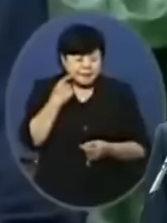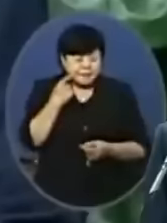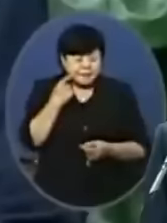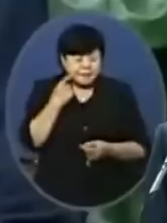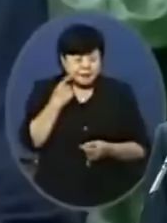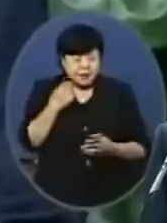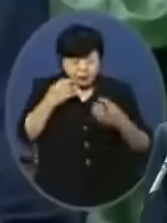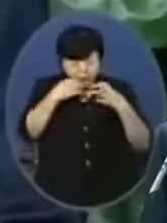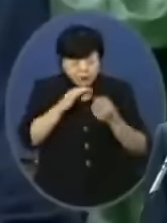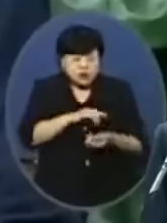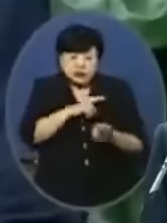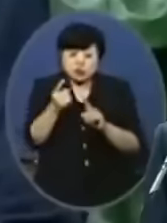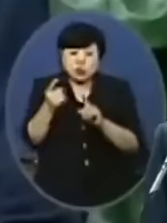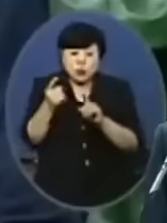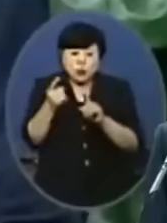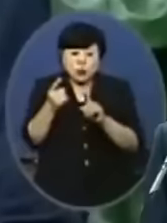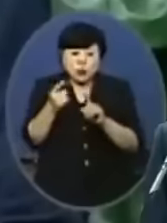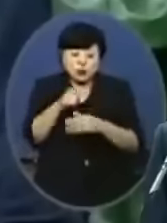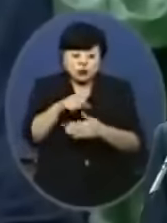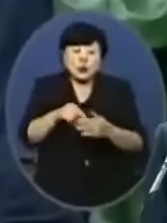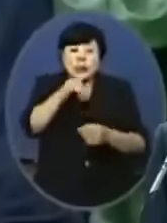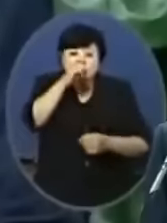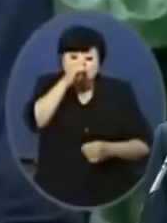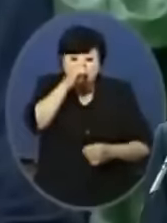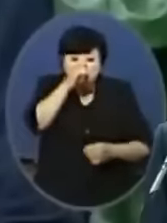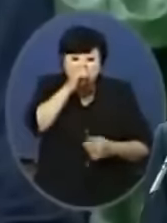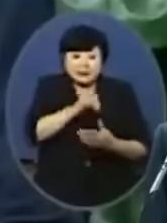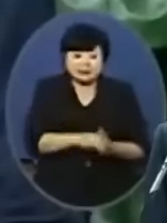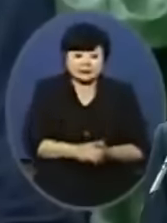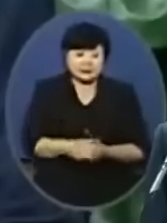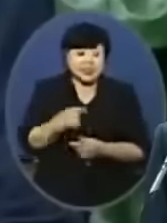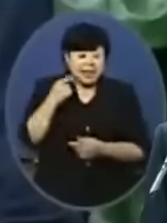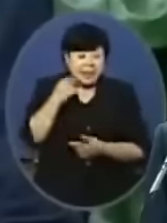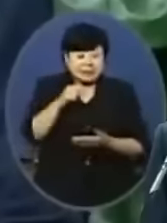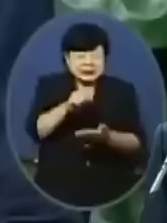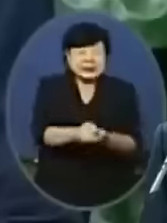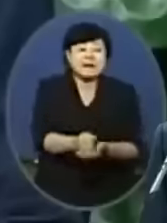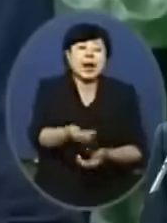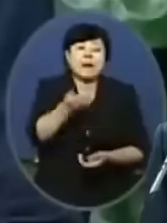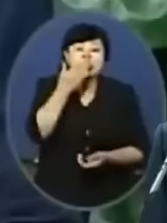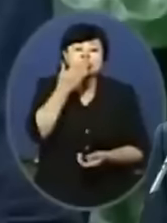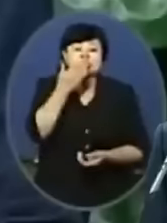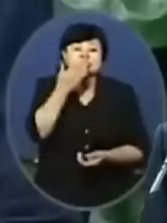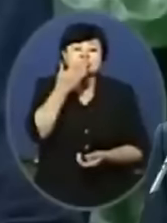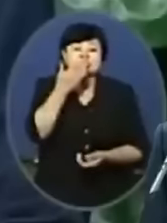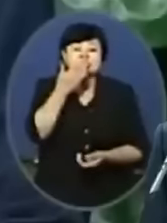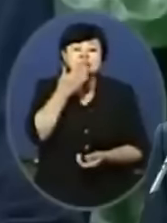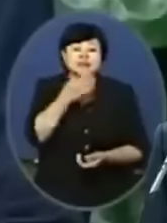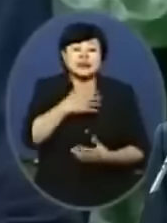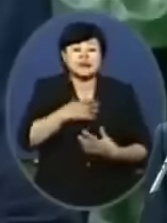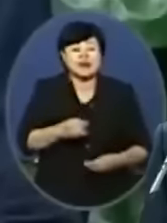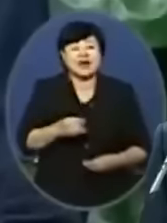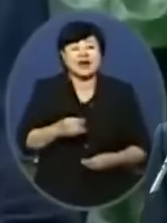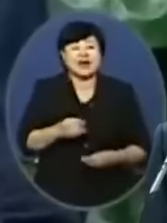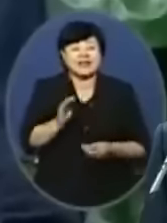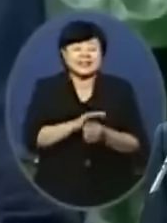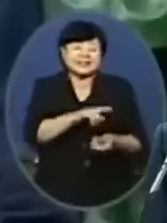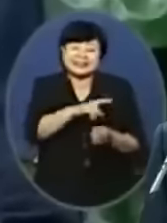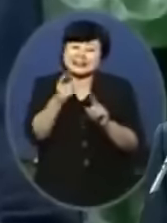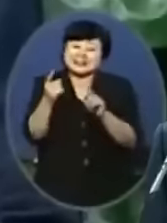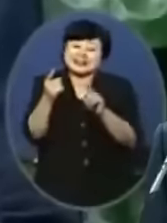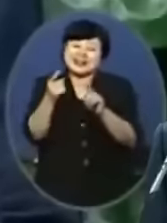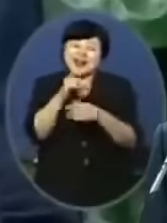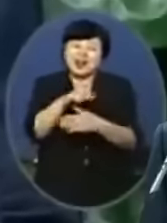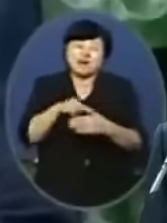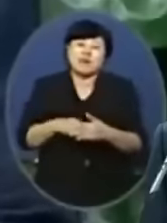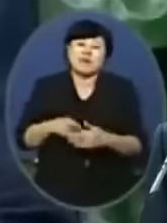잡아먹는 치료가 우리 속에 있습니다. 암을 잡아먹는 평안의 치료가